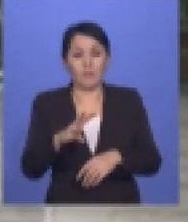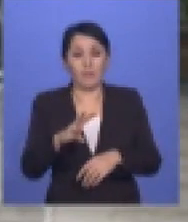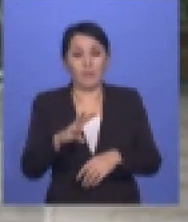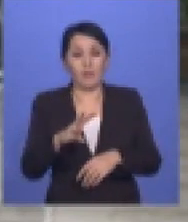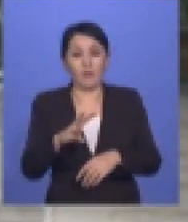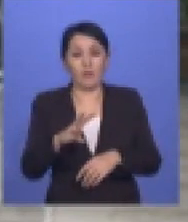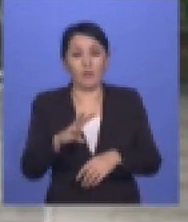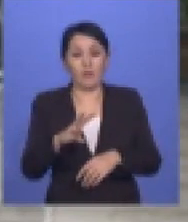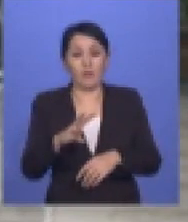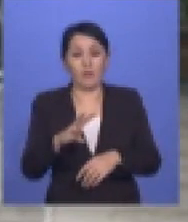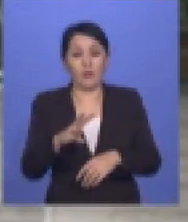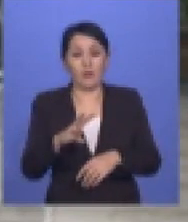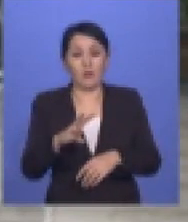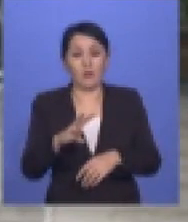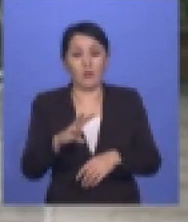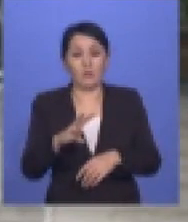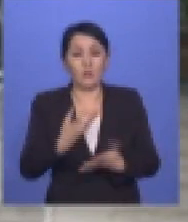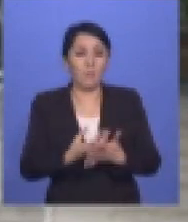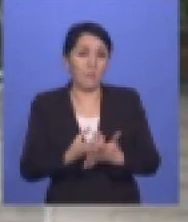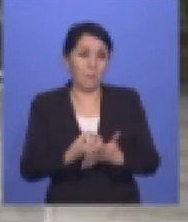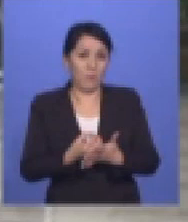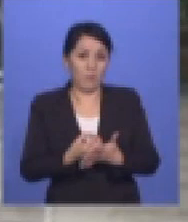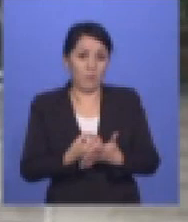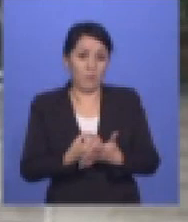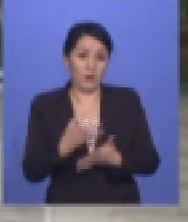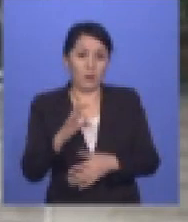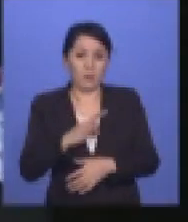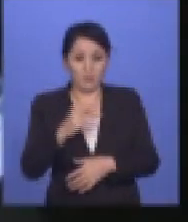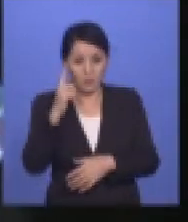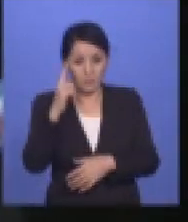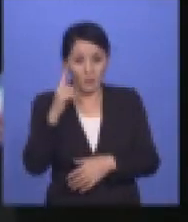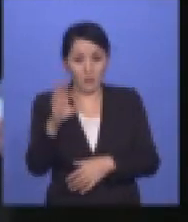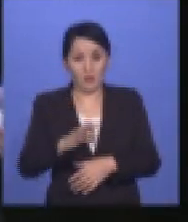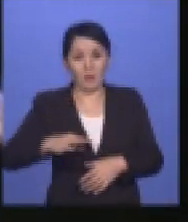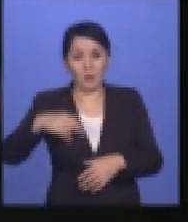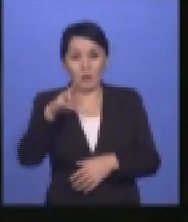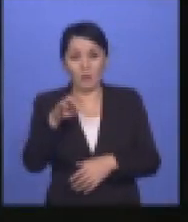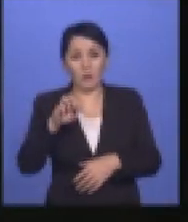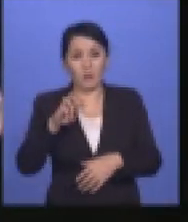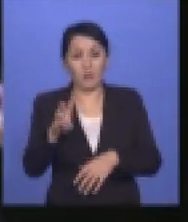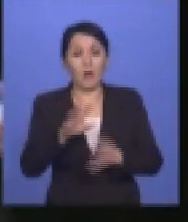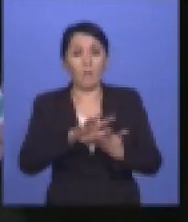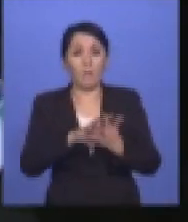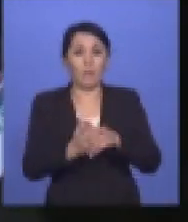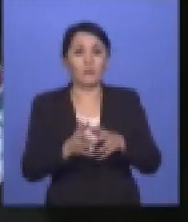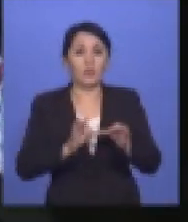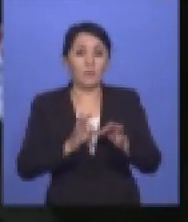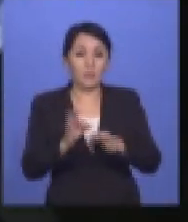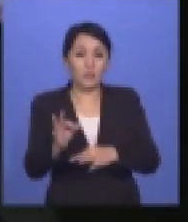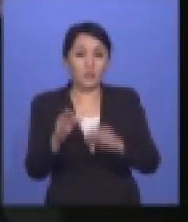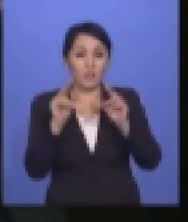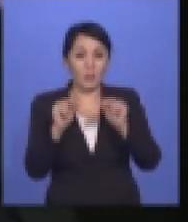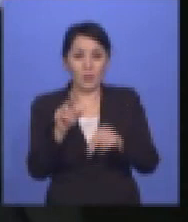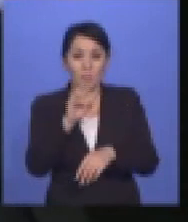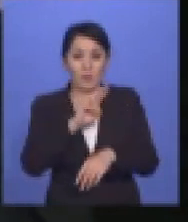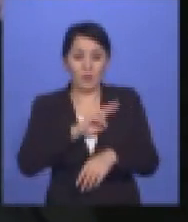әкімшілігінен берген бір бағалаған ордені деп санаймын. Облыс әкімі ауыл шаруашылық саласында ұзақ жыл адал еңбек